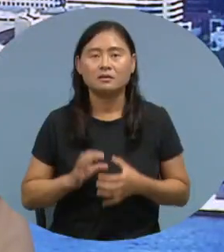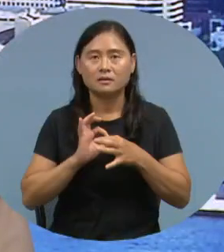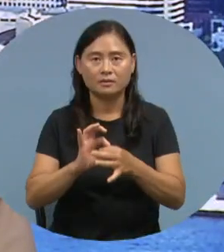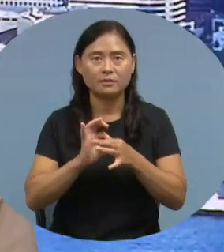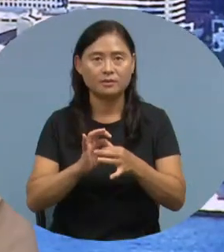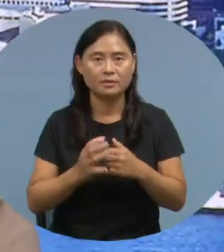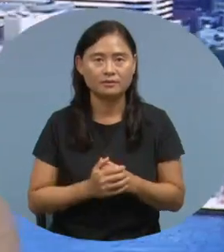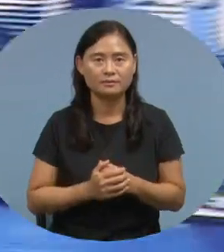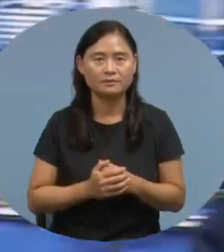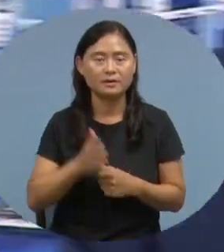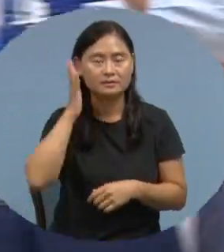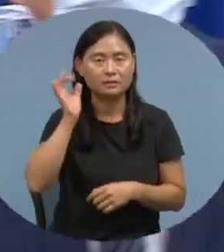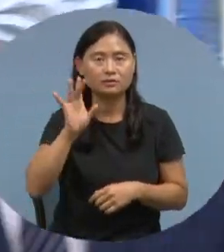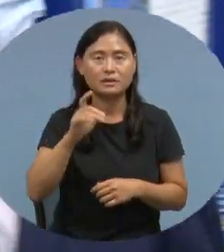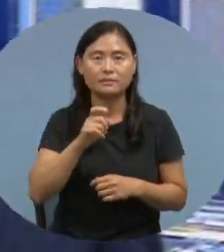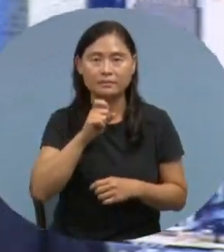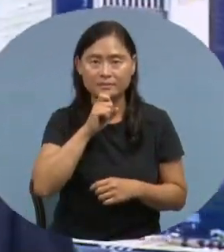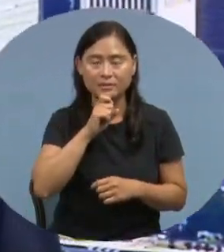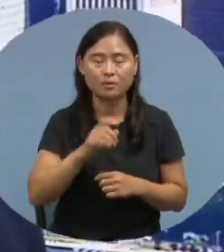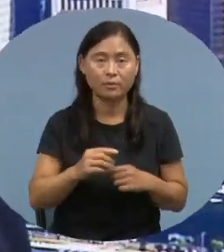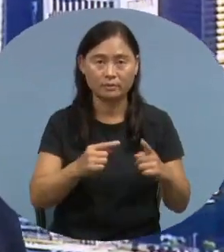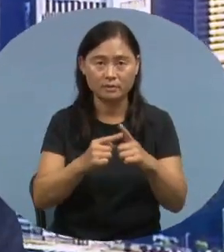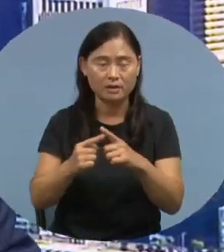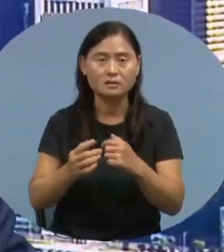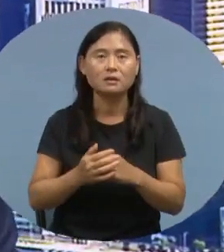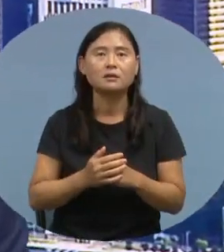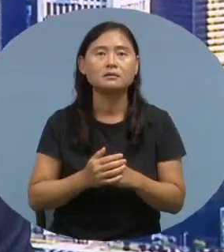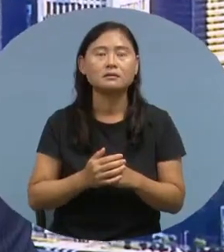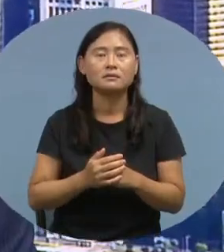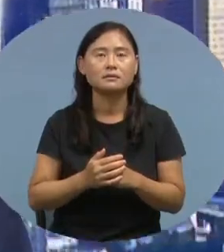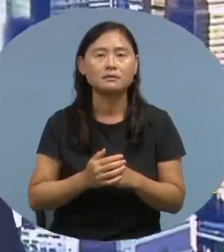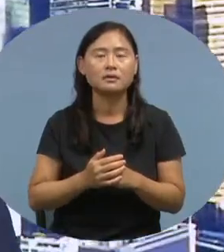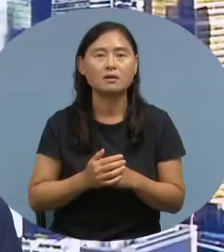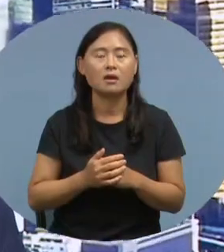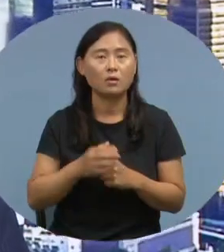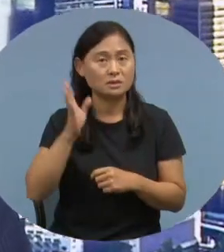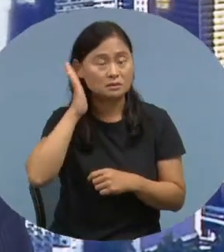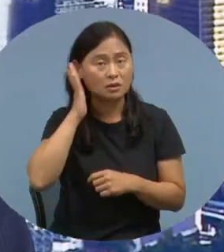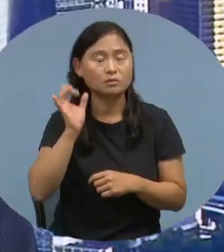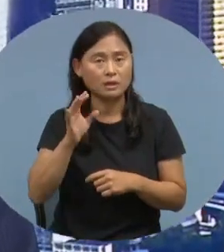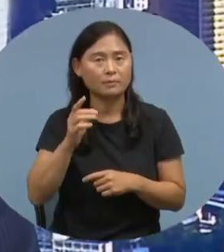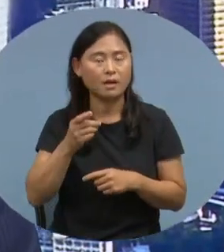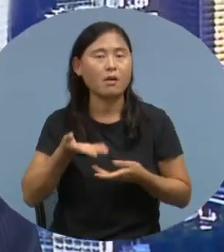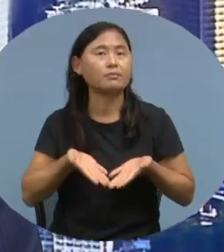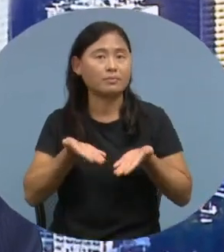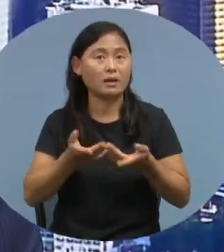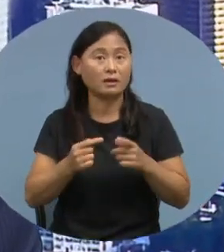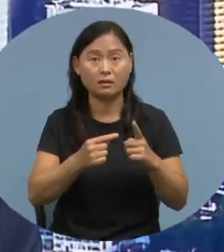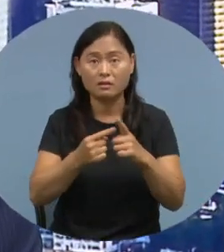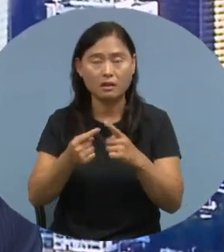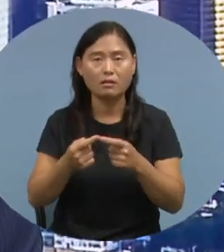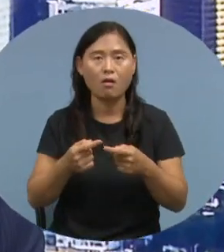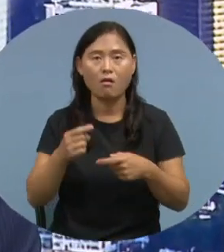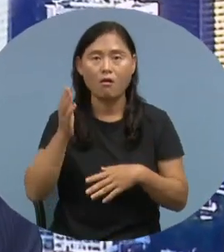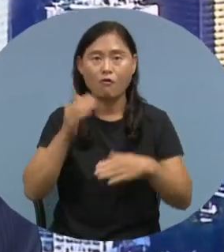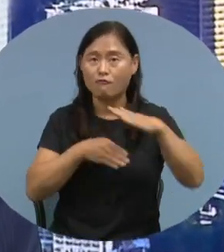咁關於喺酒店有一啲市民或者有啲酒店咧，要容許一啲市民咧喺酒店